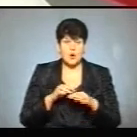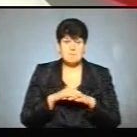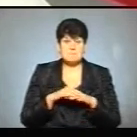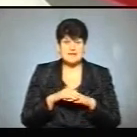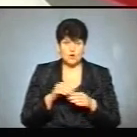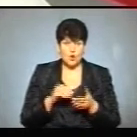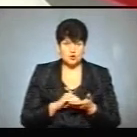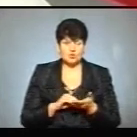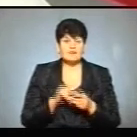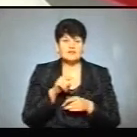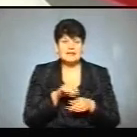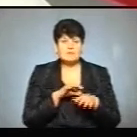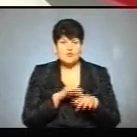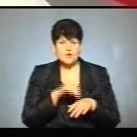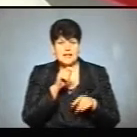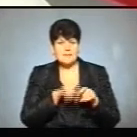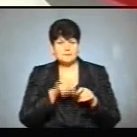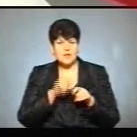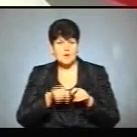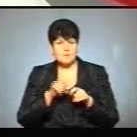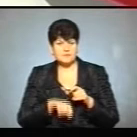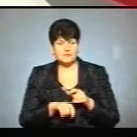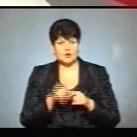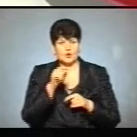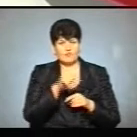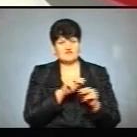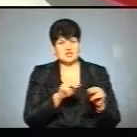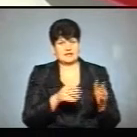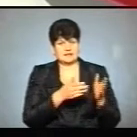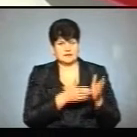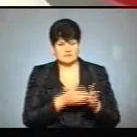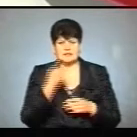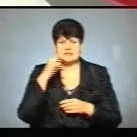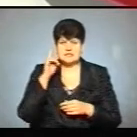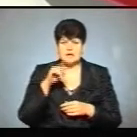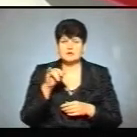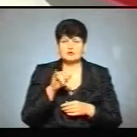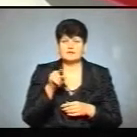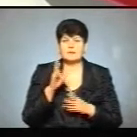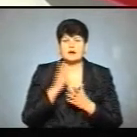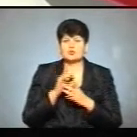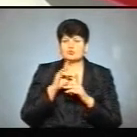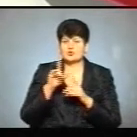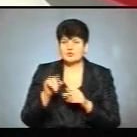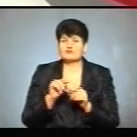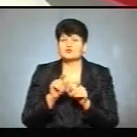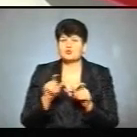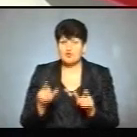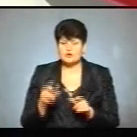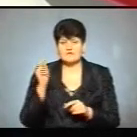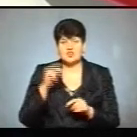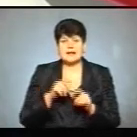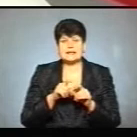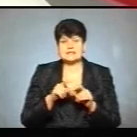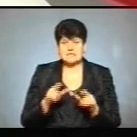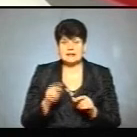методикою проводили експертну оцінку того чи іншого вчителя. Вони знали, куди вони мають виїхати, в яку школу, в який навчальний заклад,